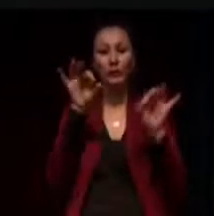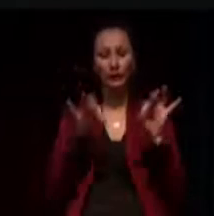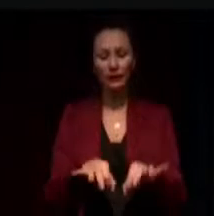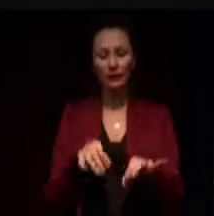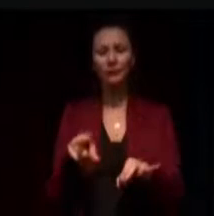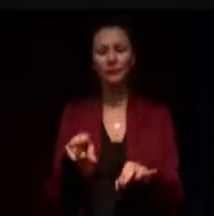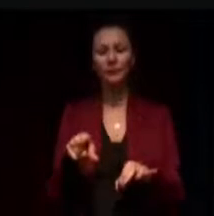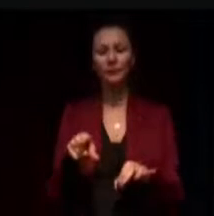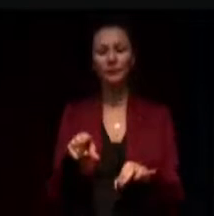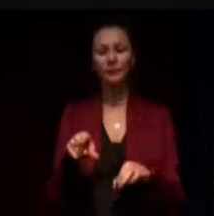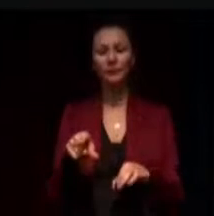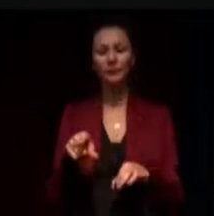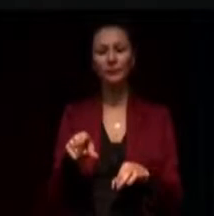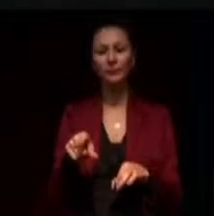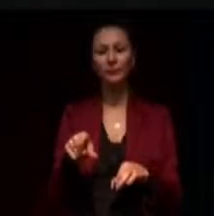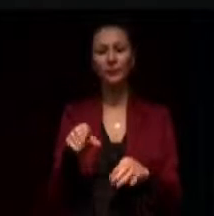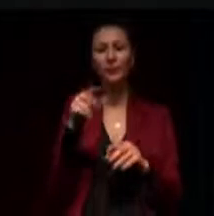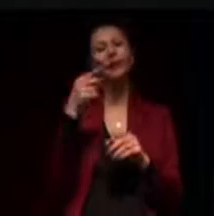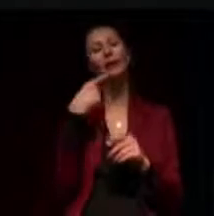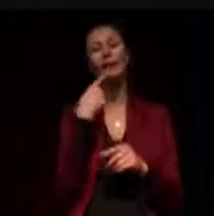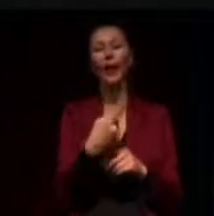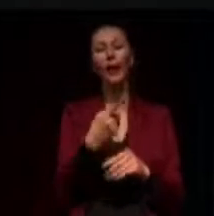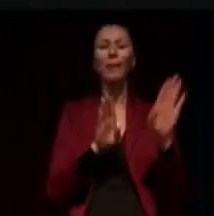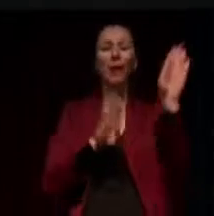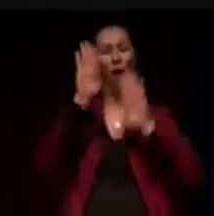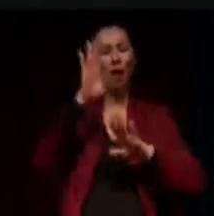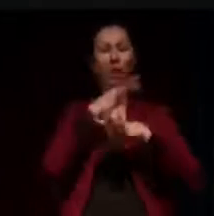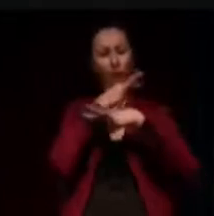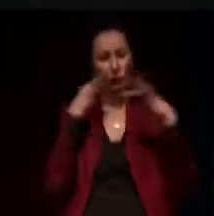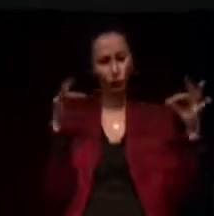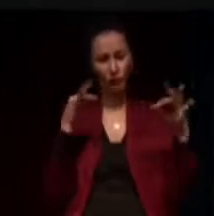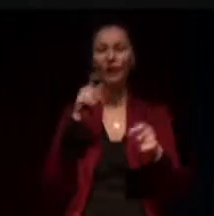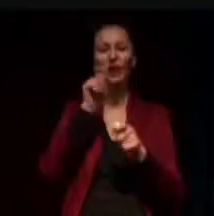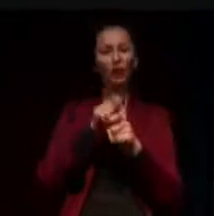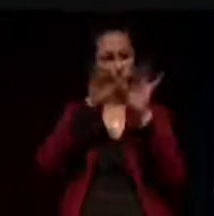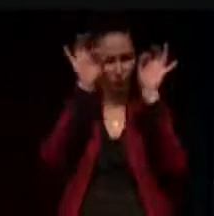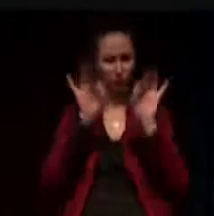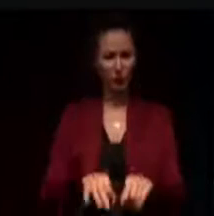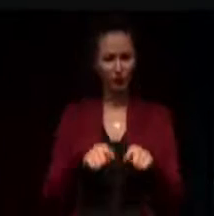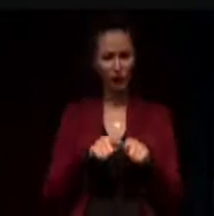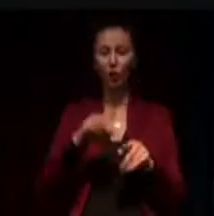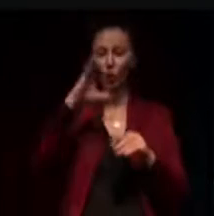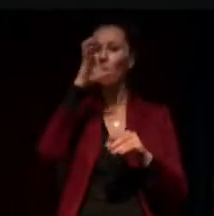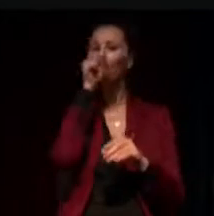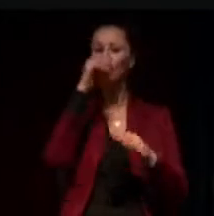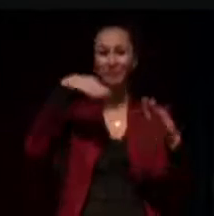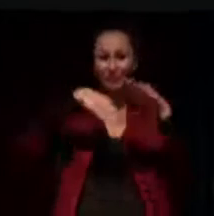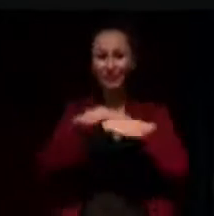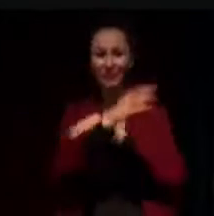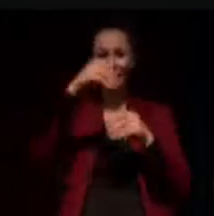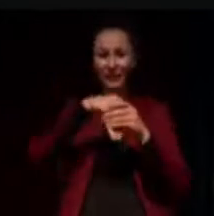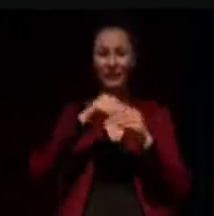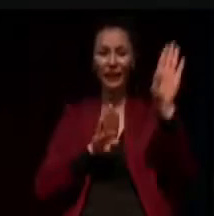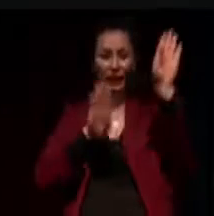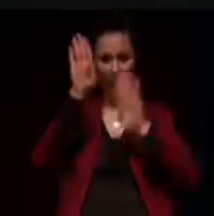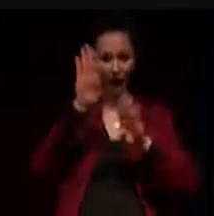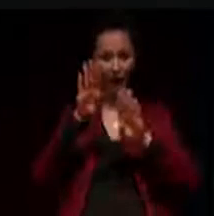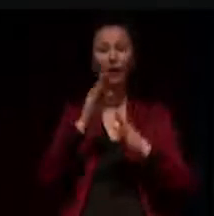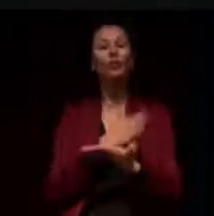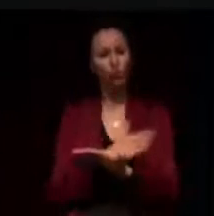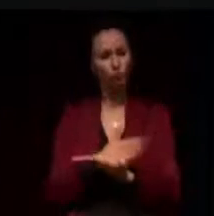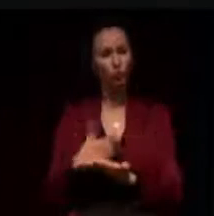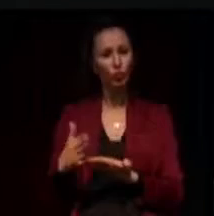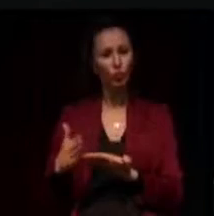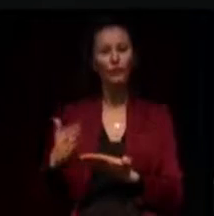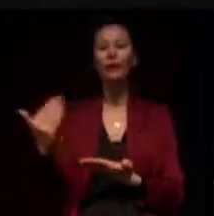Şimdi yeniden viyadük ikmal ihalesini yaptık. O ihaleyi yaptık. Ve iş başladı. Tünel için ikmal ihalesi çalışmalarını da